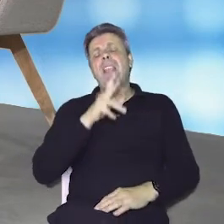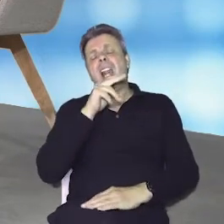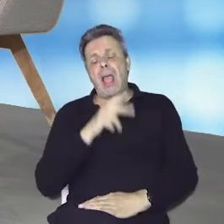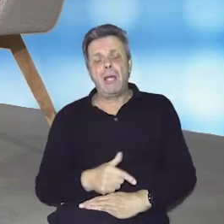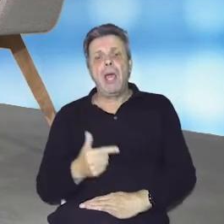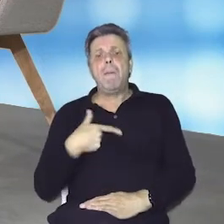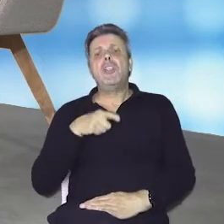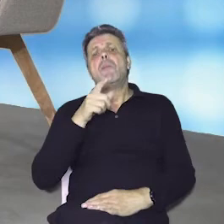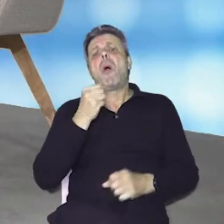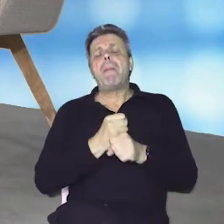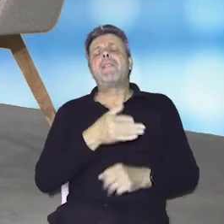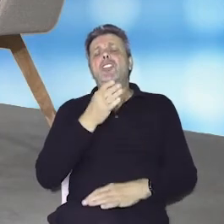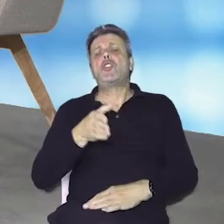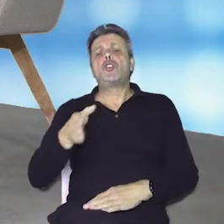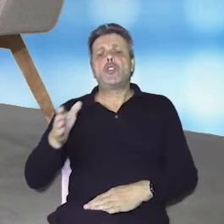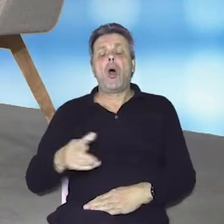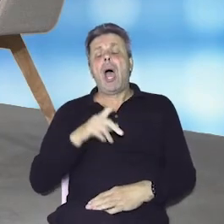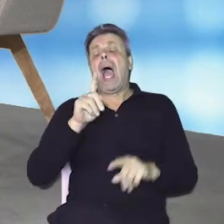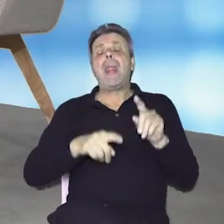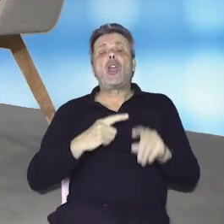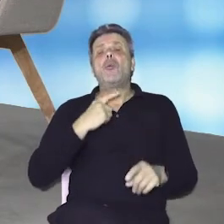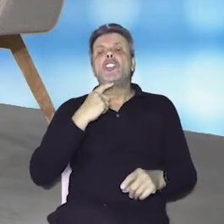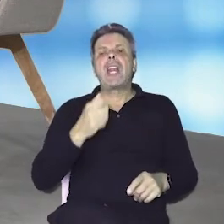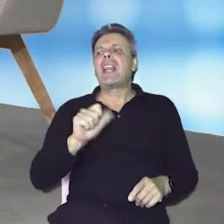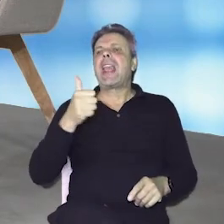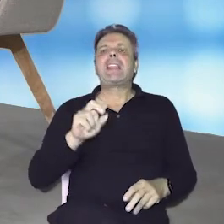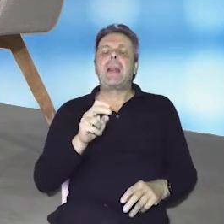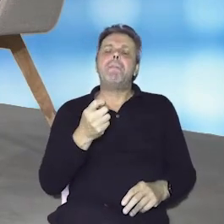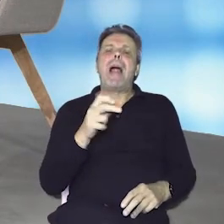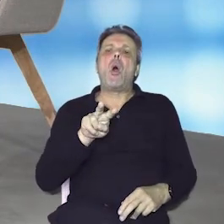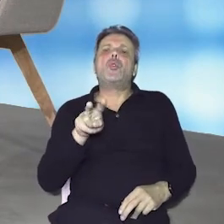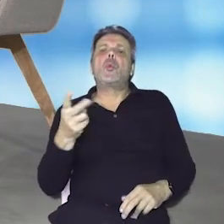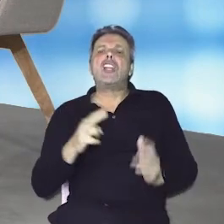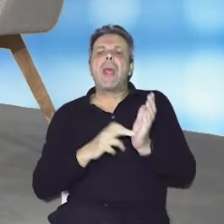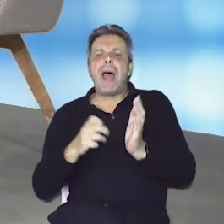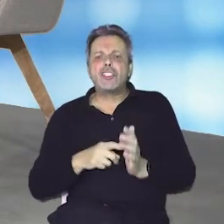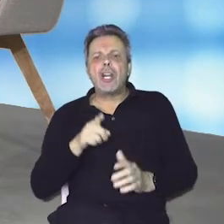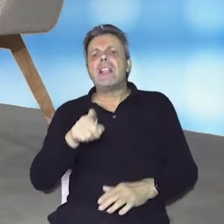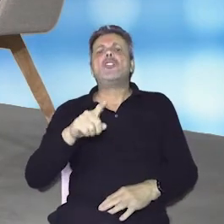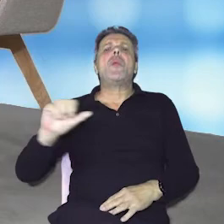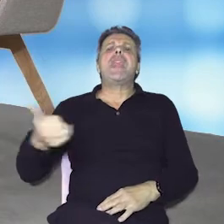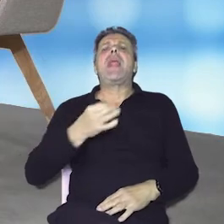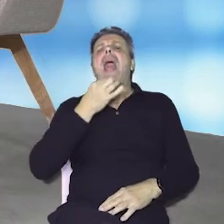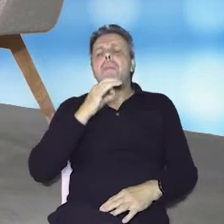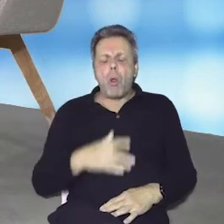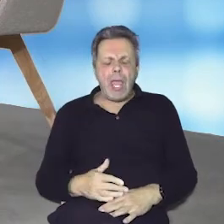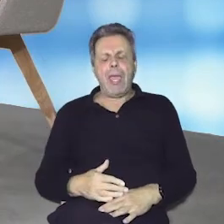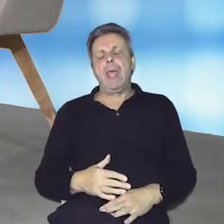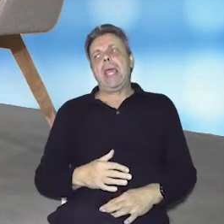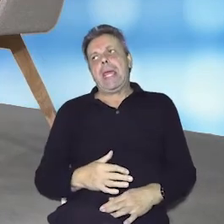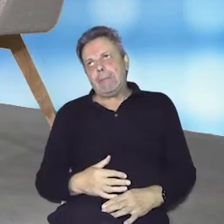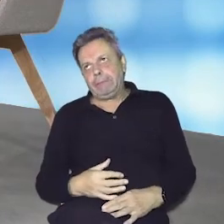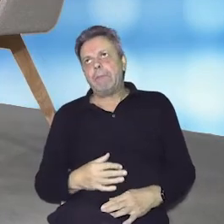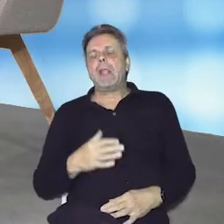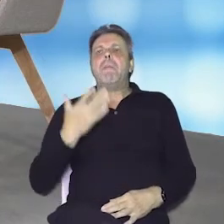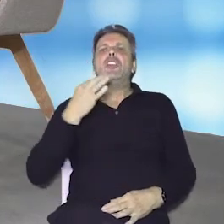bolest i mi ćemo to, to i to, a nekom ćete to reći na jedan drugi način, mm-hmm. da to baš nije najbolje i da će biti puno bolje za